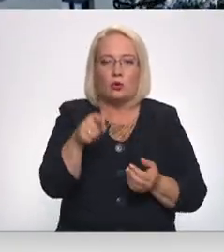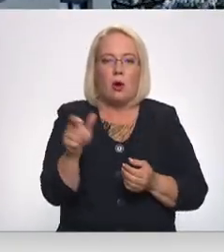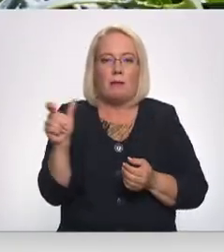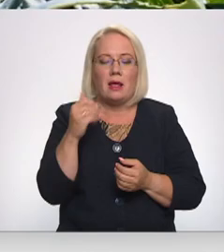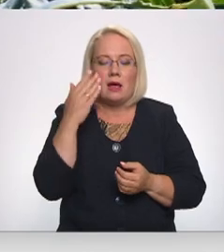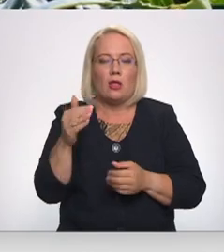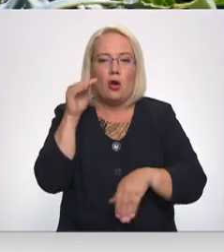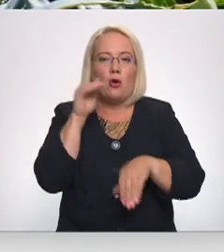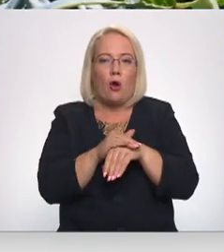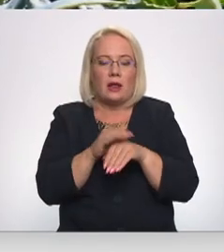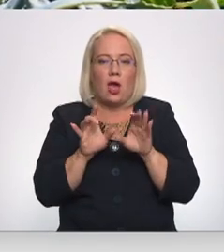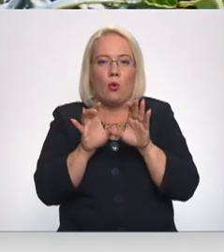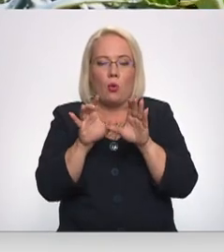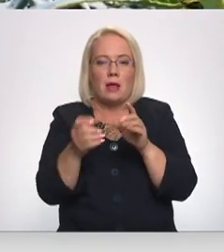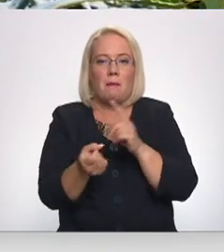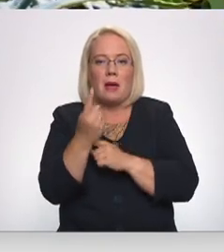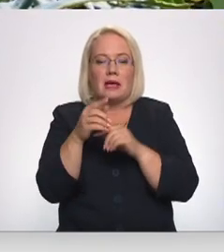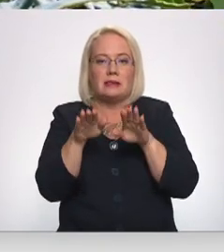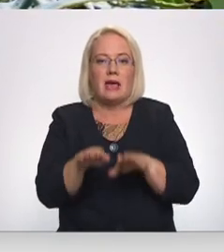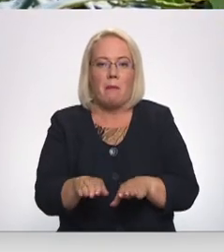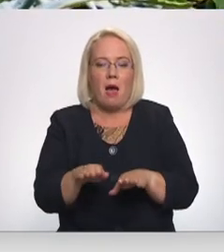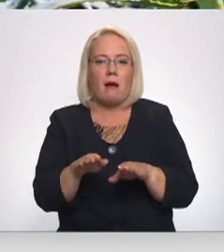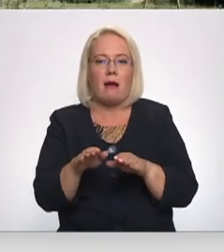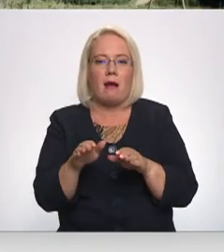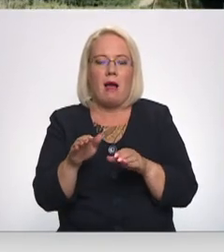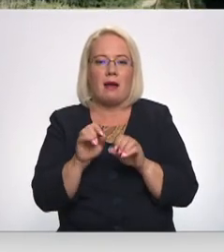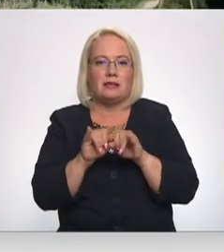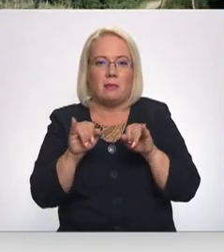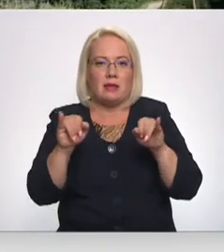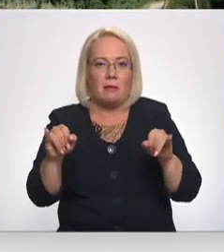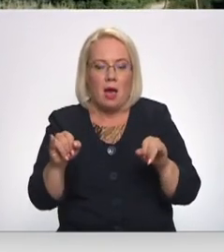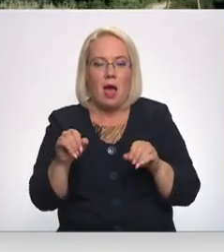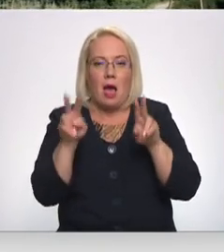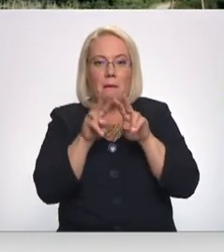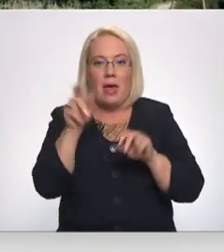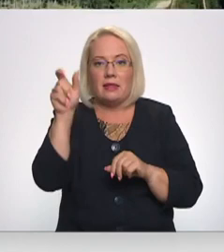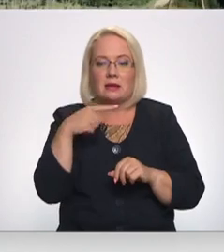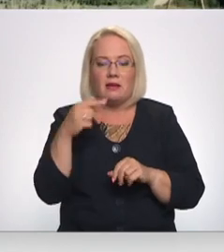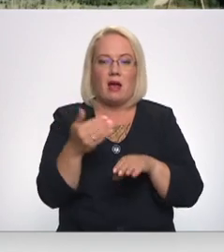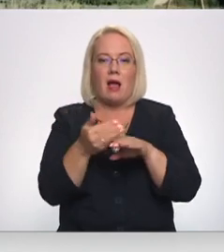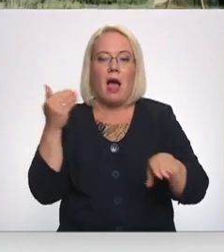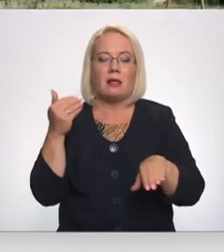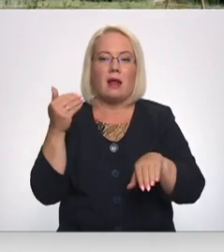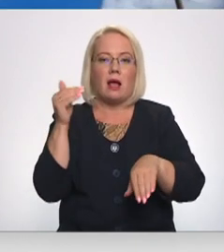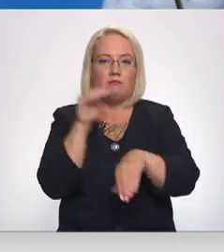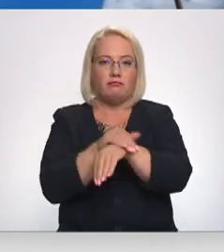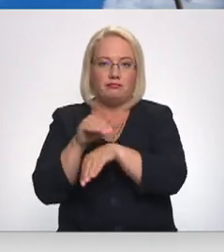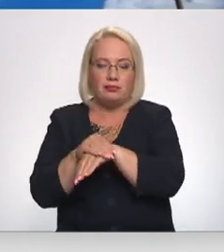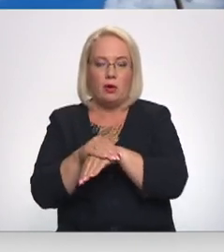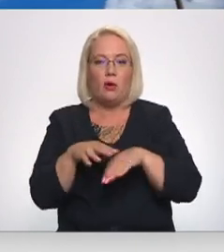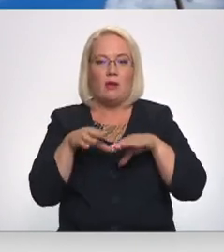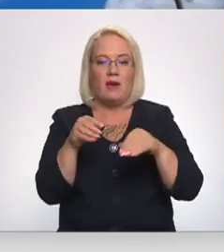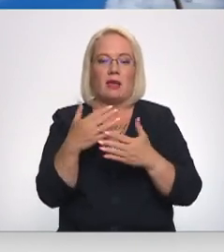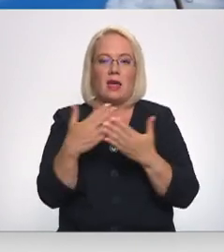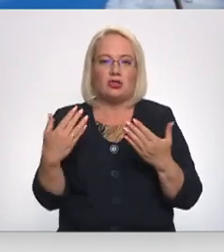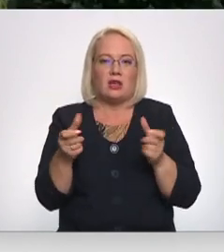konkrētais kaitēklis parādās zemākā izplatības intensitātē. Pētniece stāsta, tā var laicīgāk noreaģēt un veikt dažādus